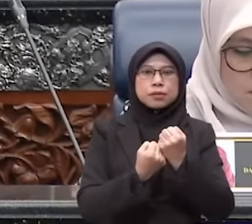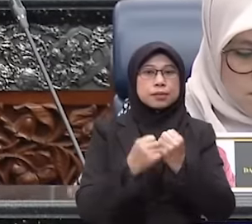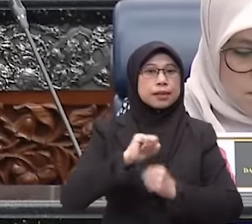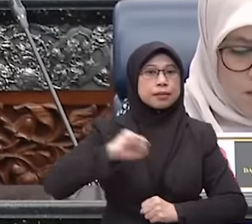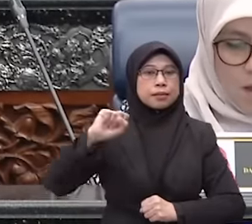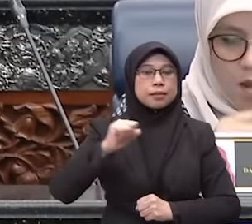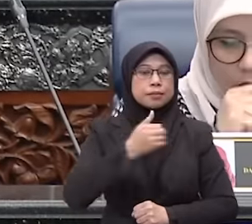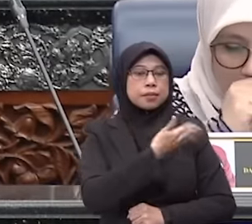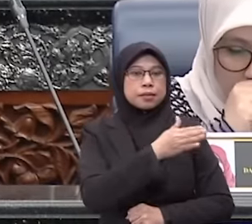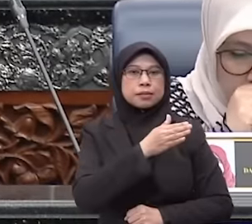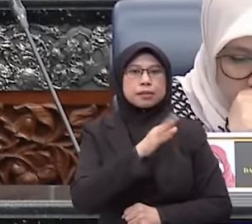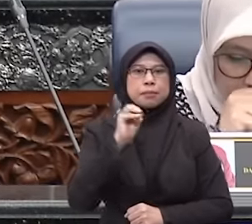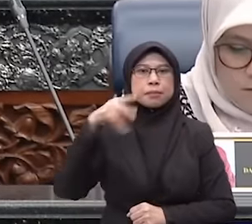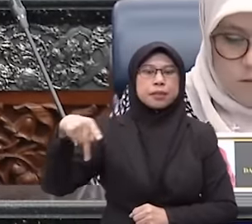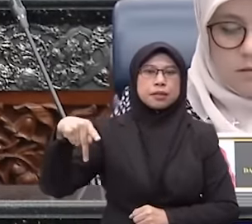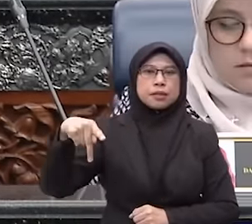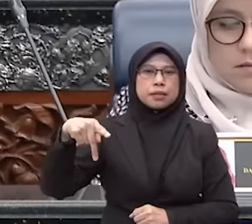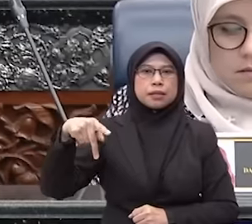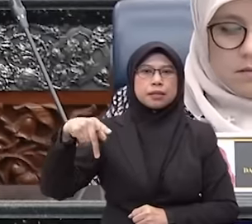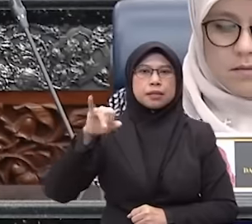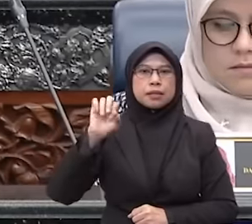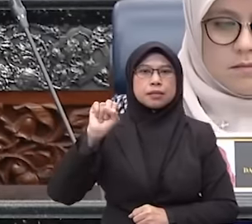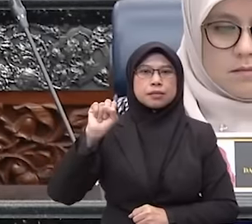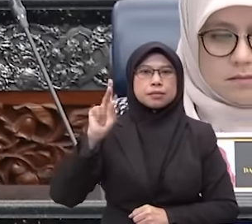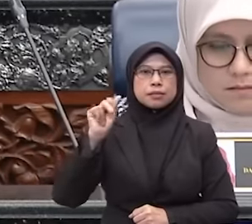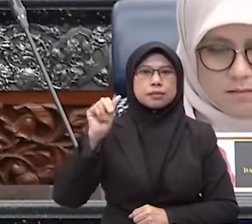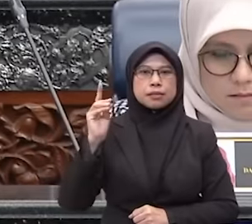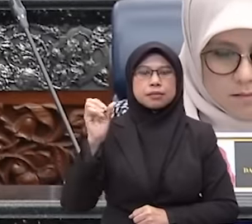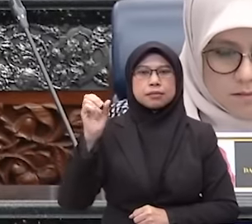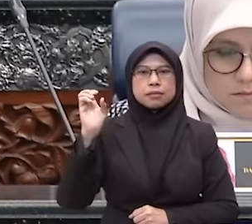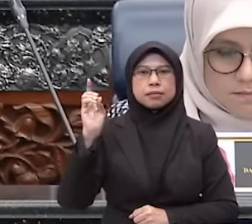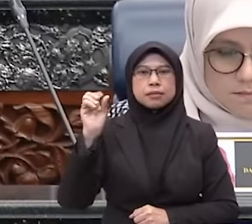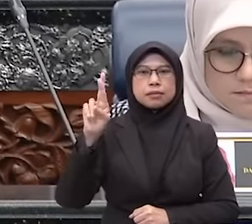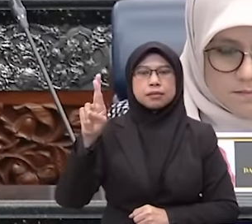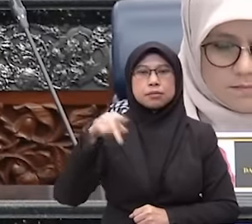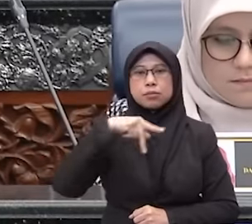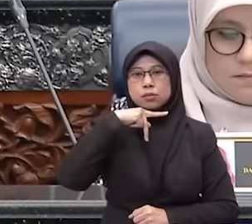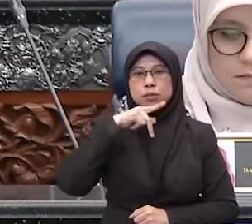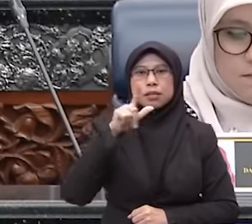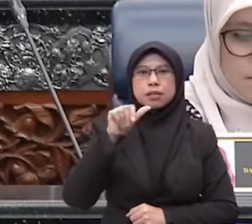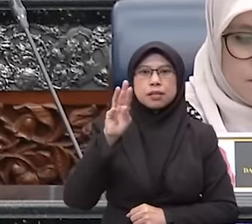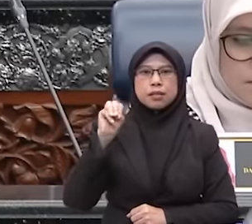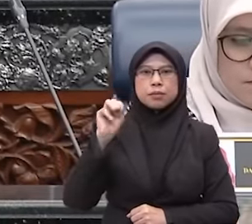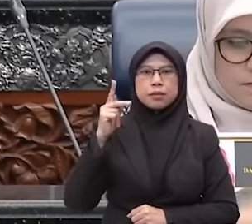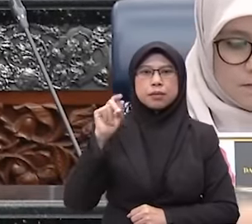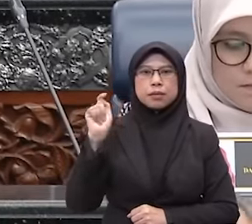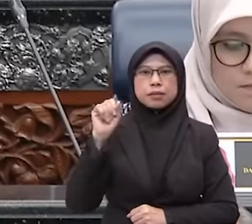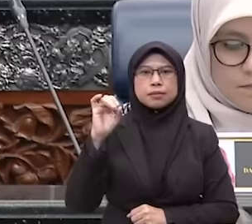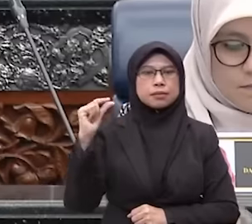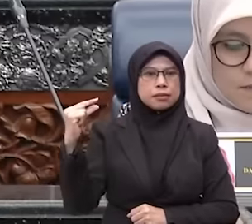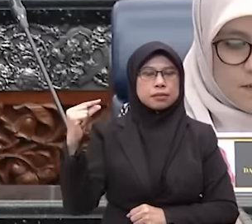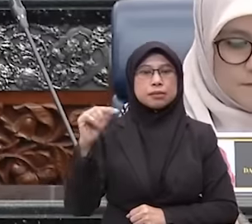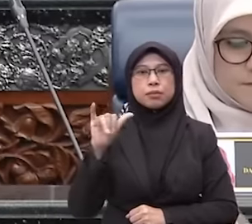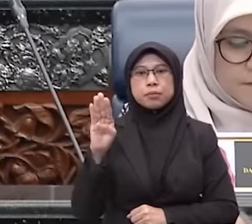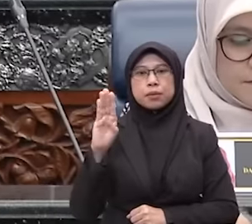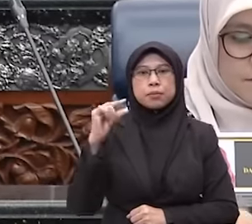ahli parlimen Iskandar puteri Lim kit siang di mana yb bagan di mana